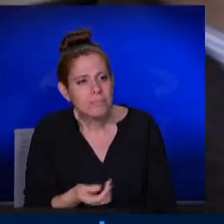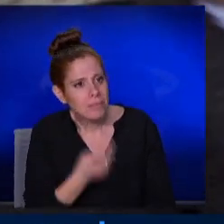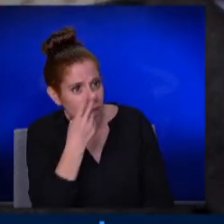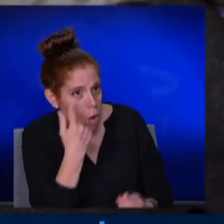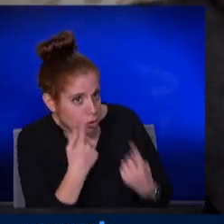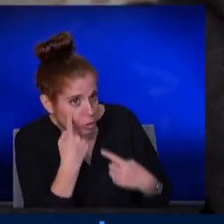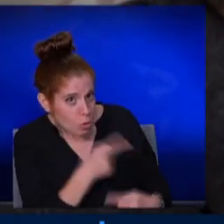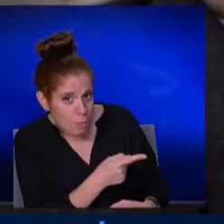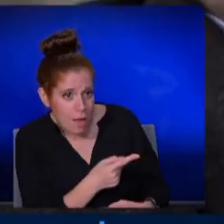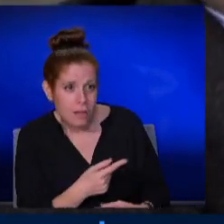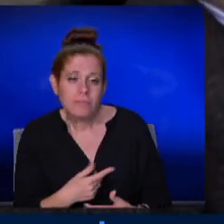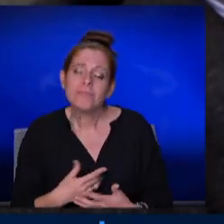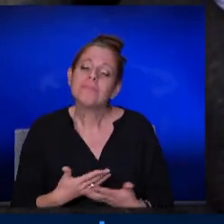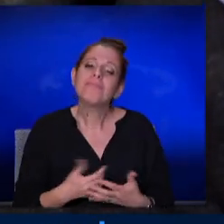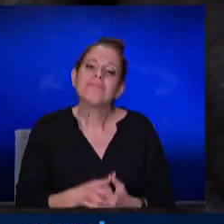وإسا